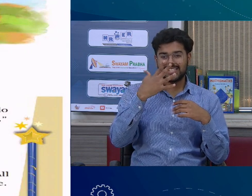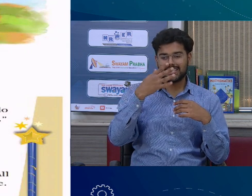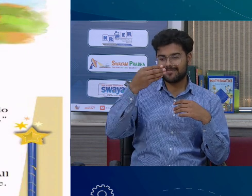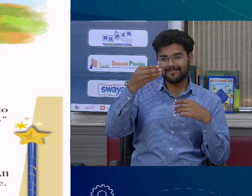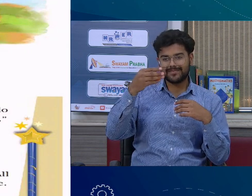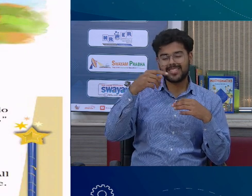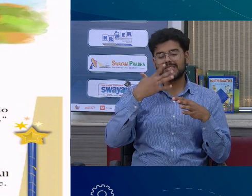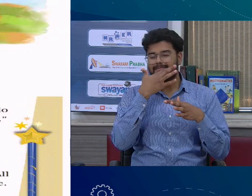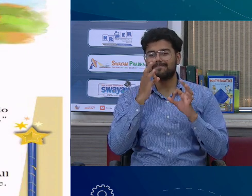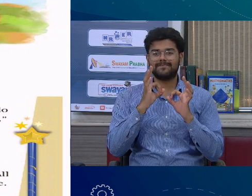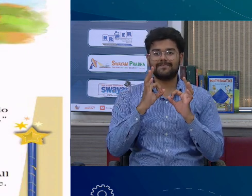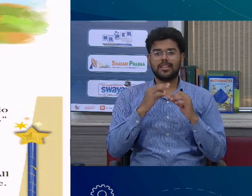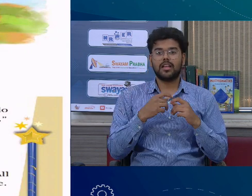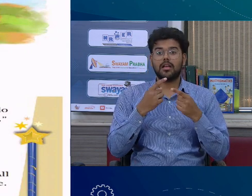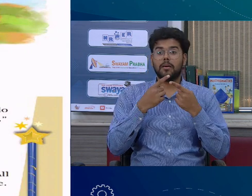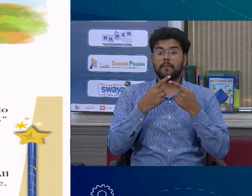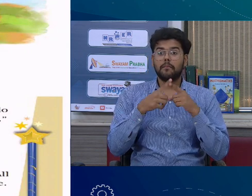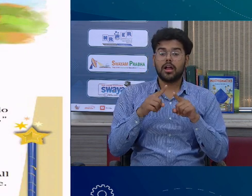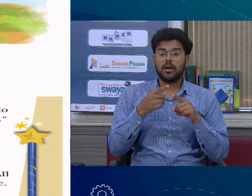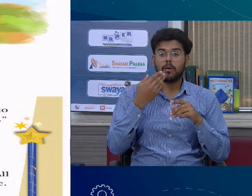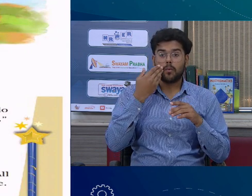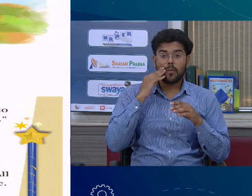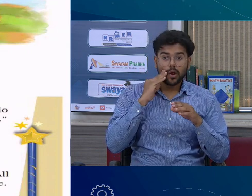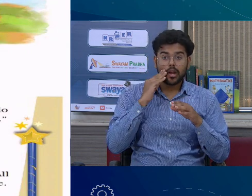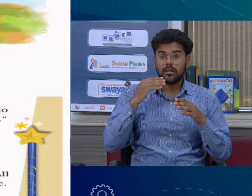At night, the wind blew.